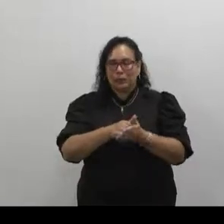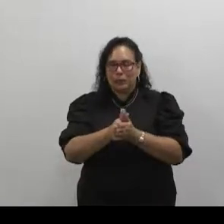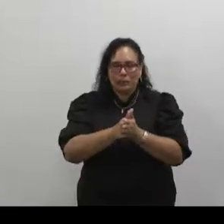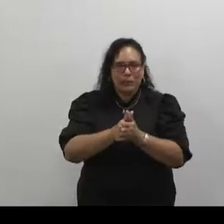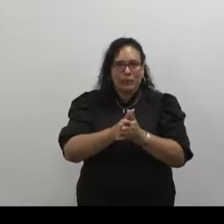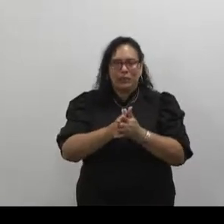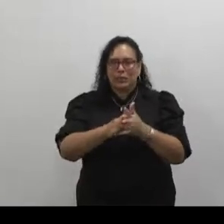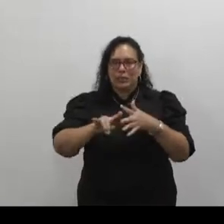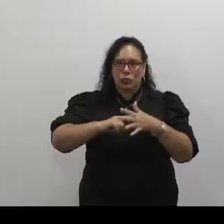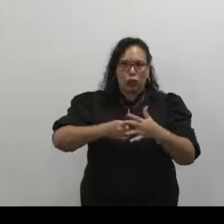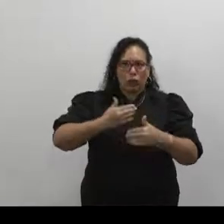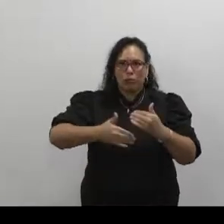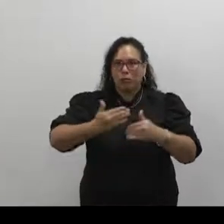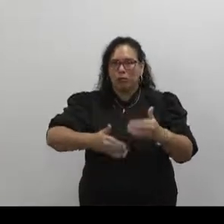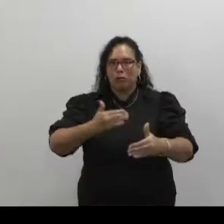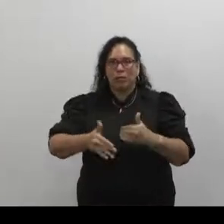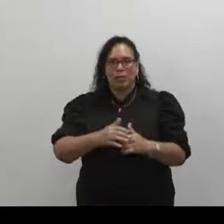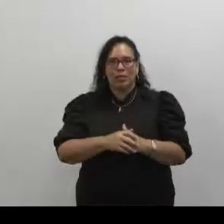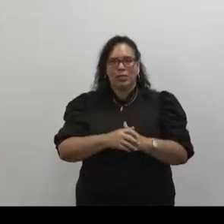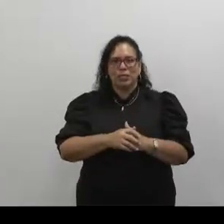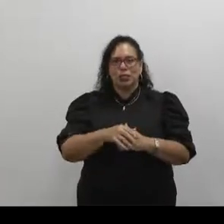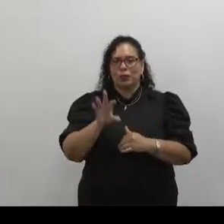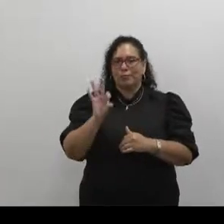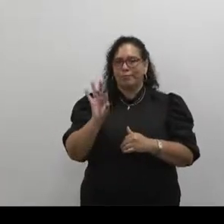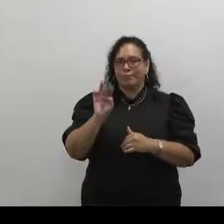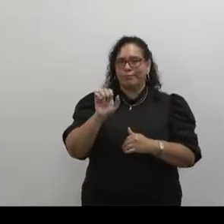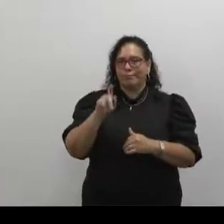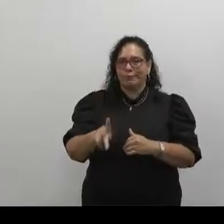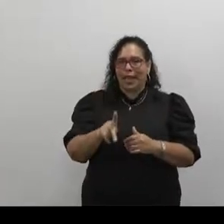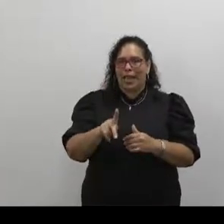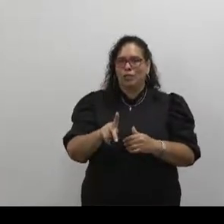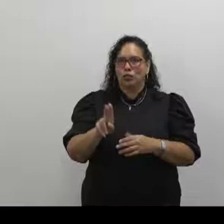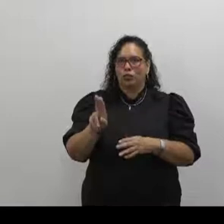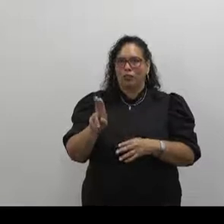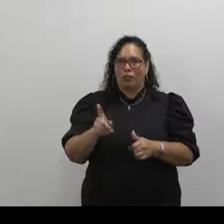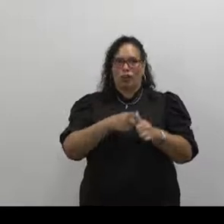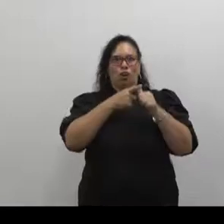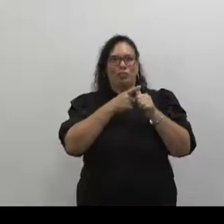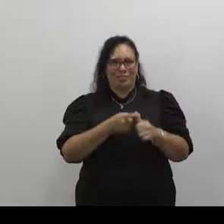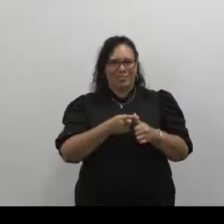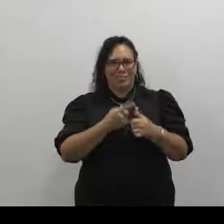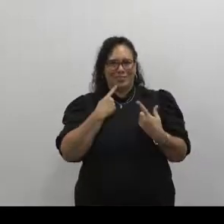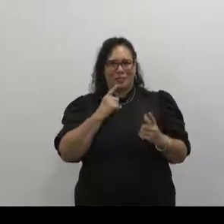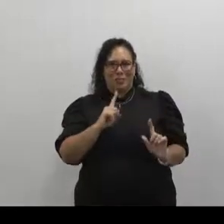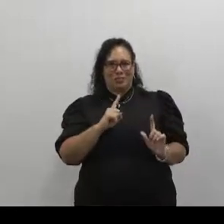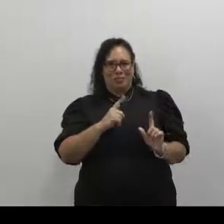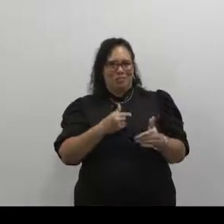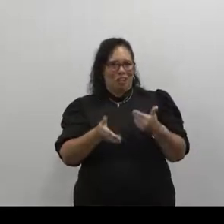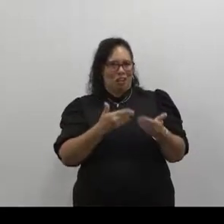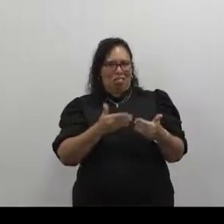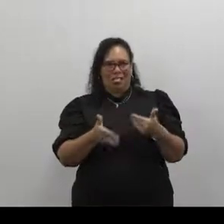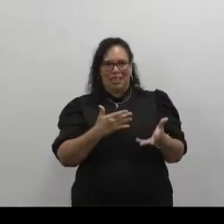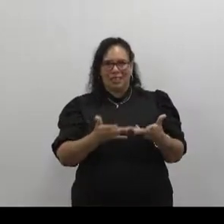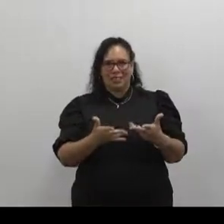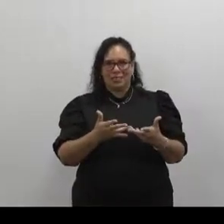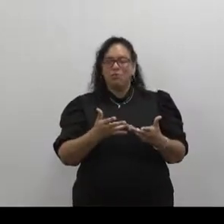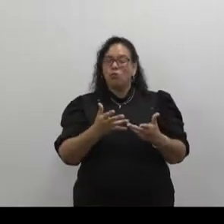tình đã xâm rạp ao xa phra phra hai dân đọc xong à bò ra miên tiền ai mọc bì cùng rung thông ra bỏ